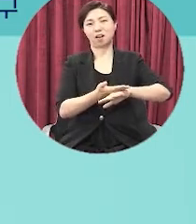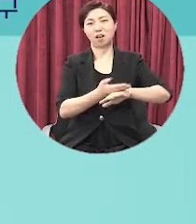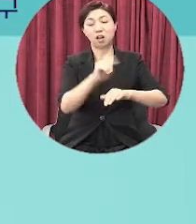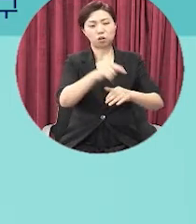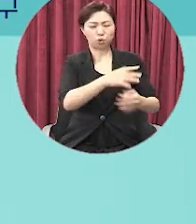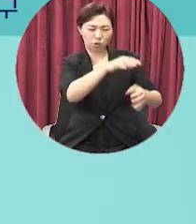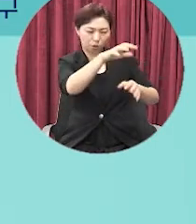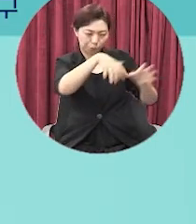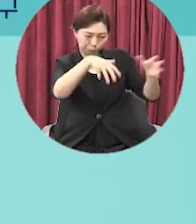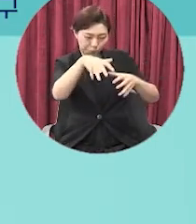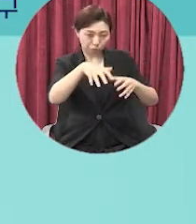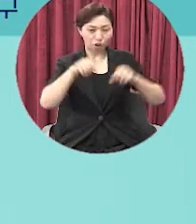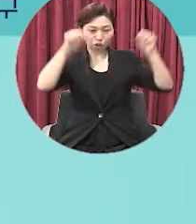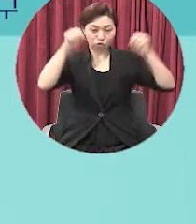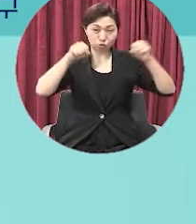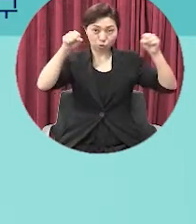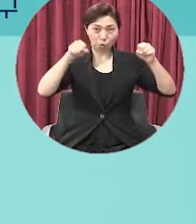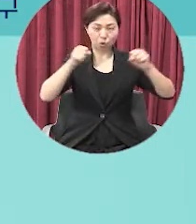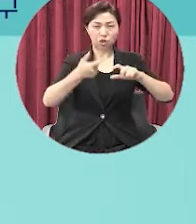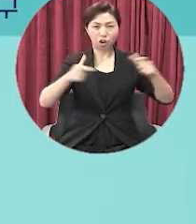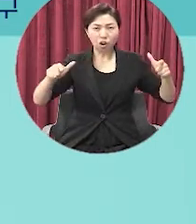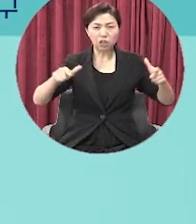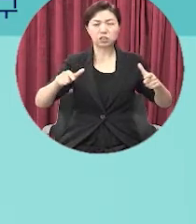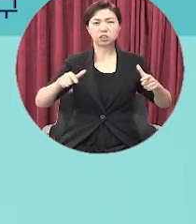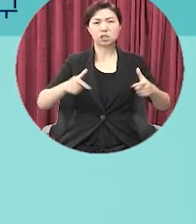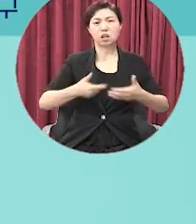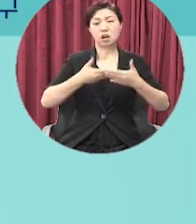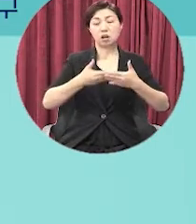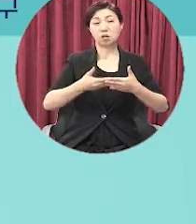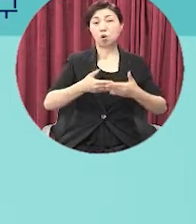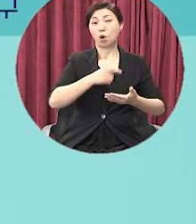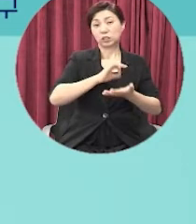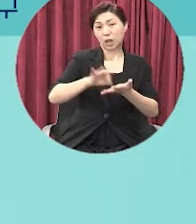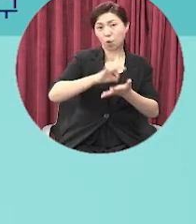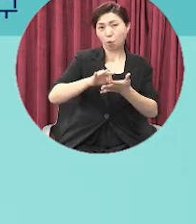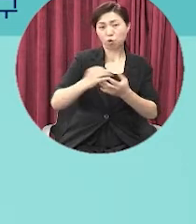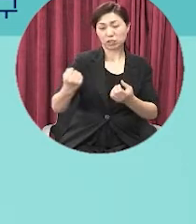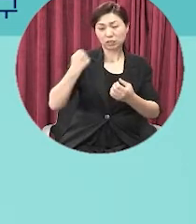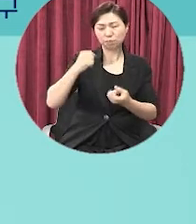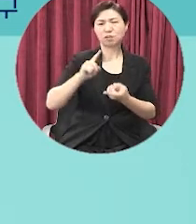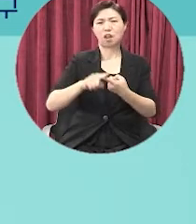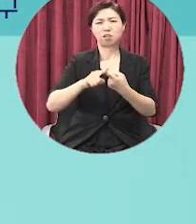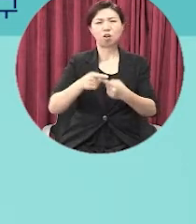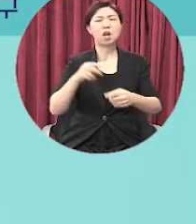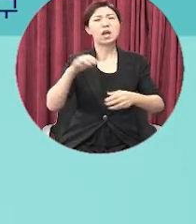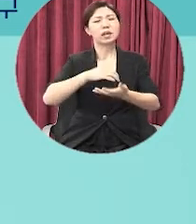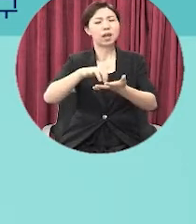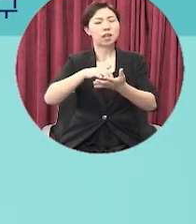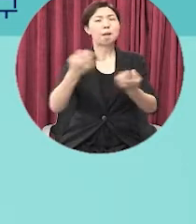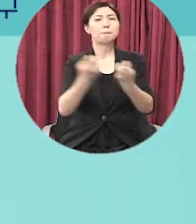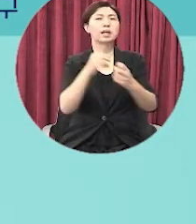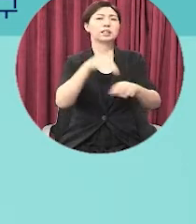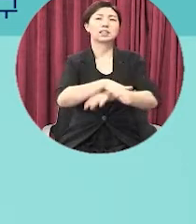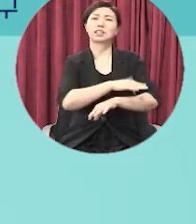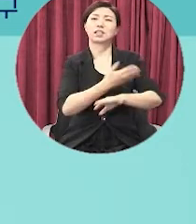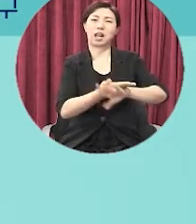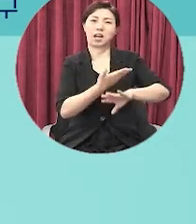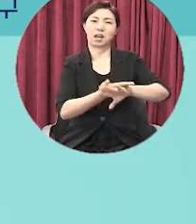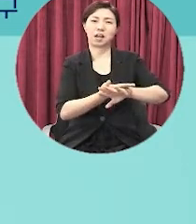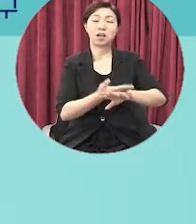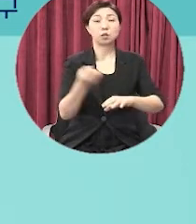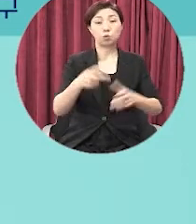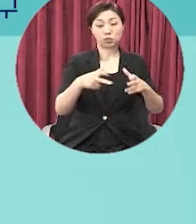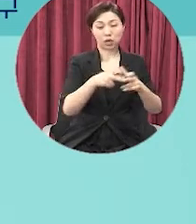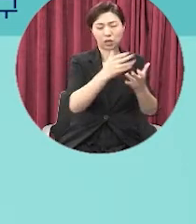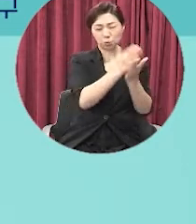것에서 뭐 은 동양이나 칼로리 소모 같은것도 하 다르게 계산해야 되고 특히 장애인은 부조리가 굉장히 봐야 하지 않습니까